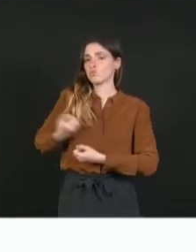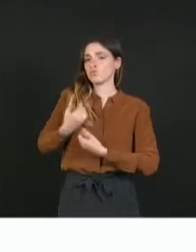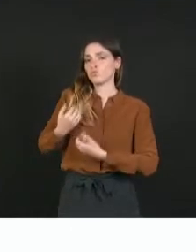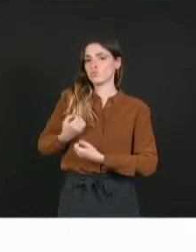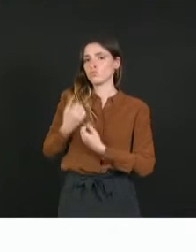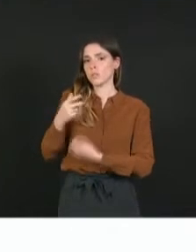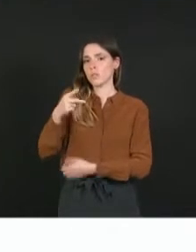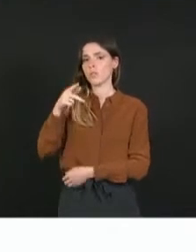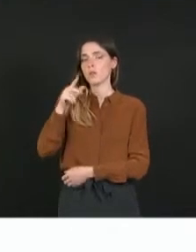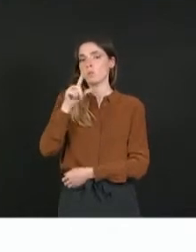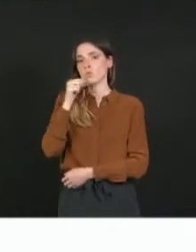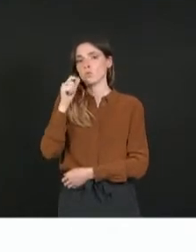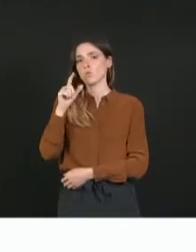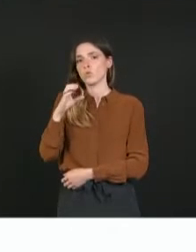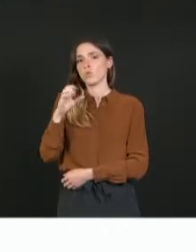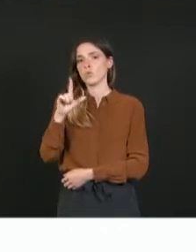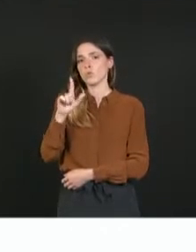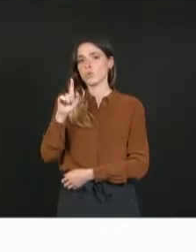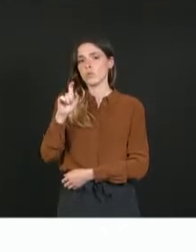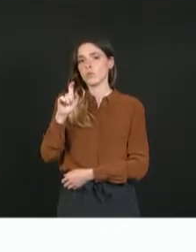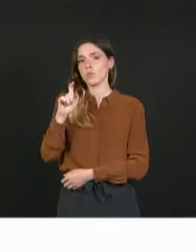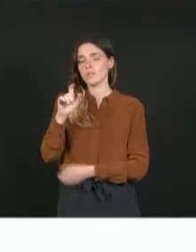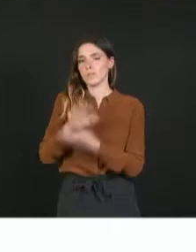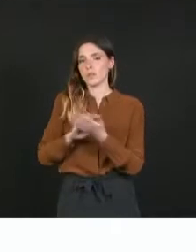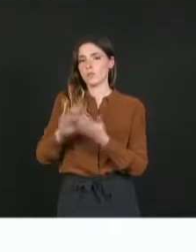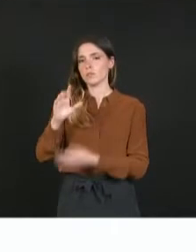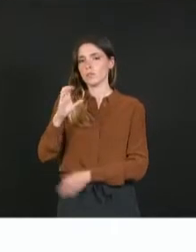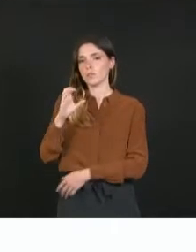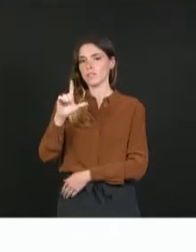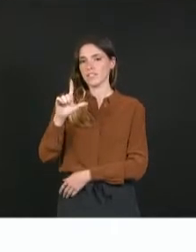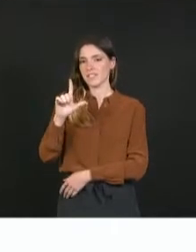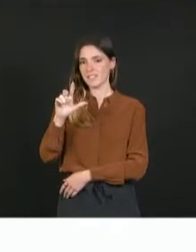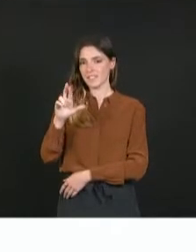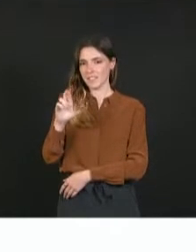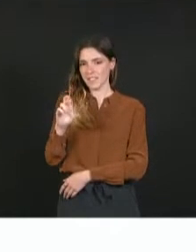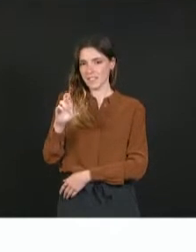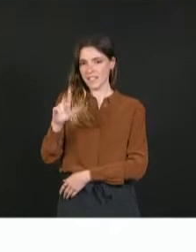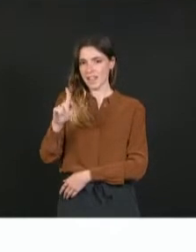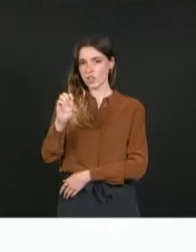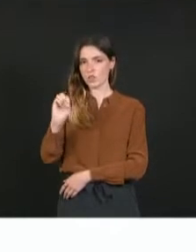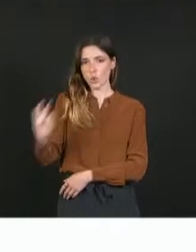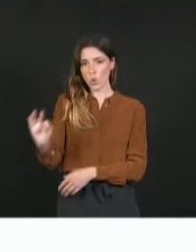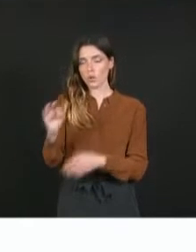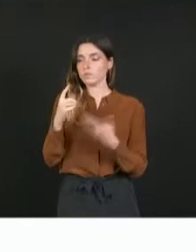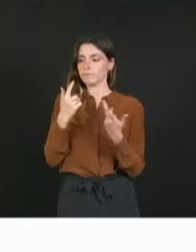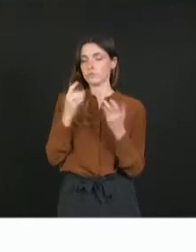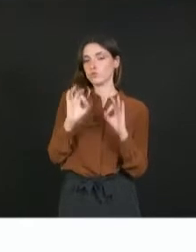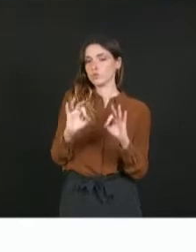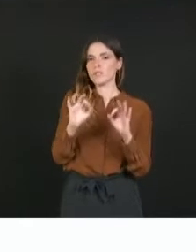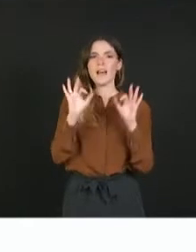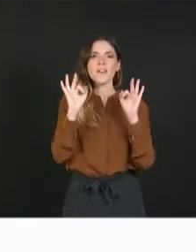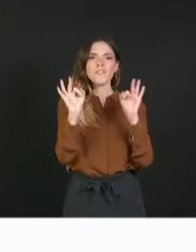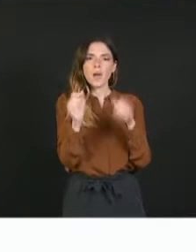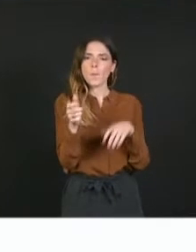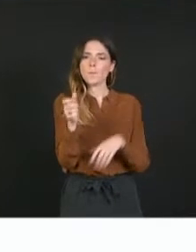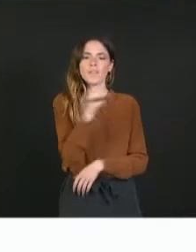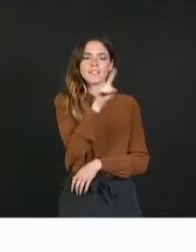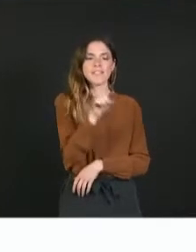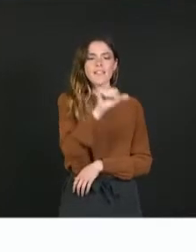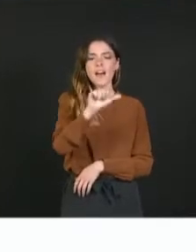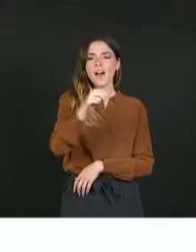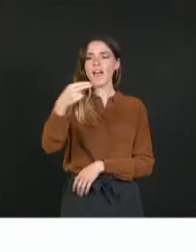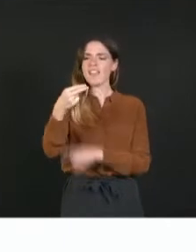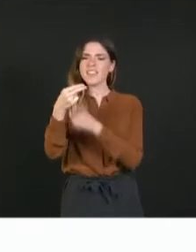Clergeau, il y a une ambiguïté. C'est ce terme net. Et ce terme net qui laisse penser qu'on va pouvoir demain, à l'échelle